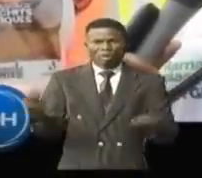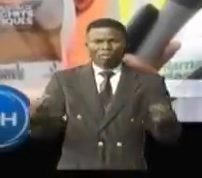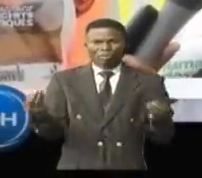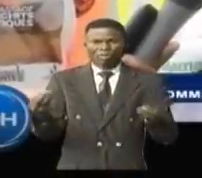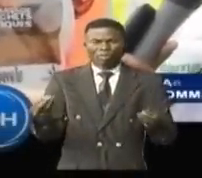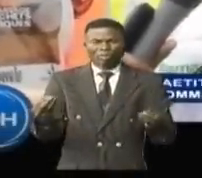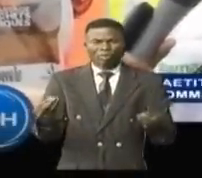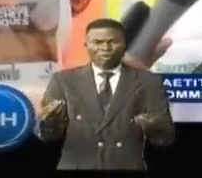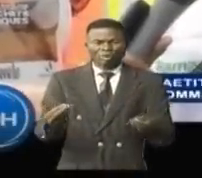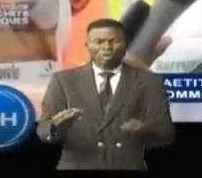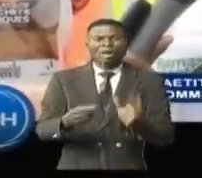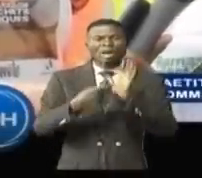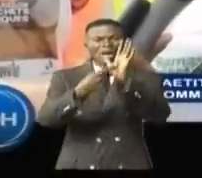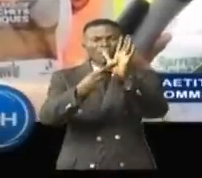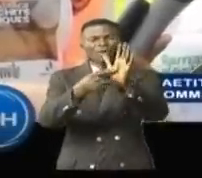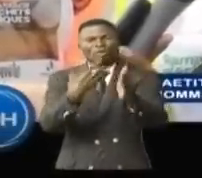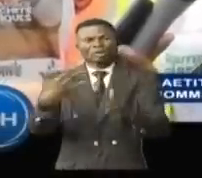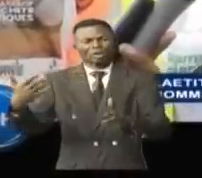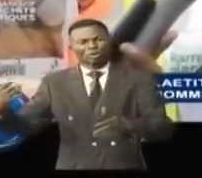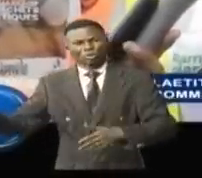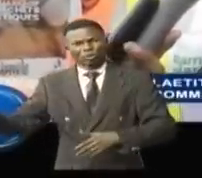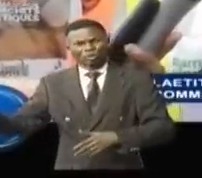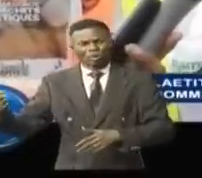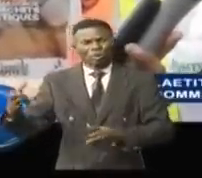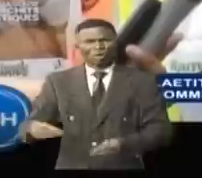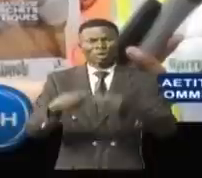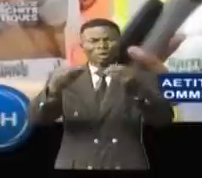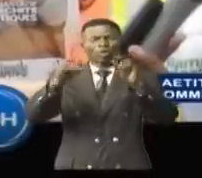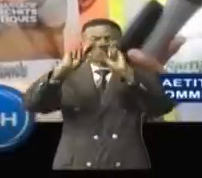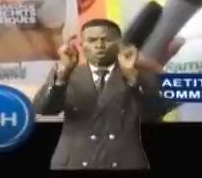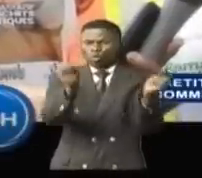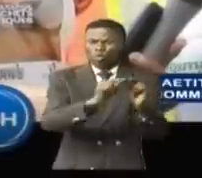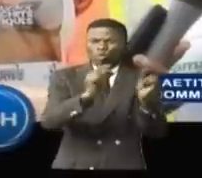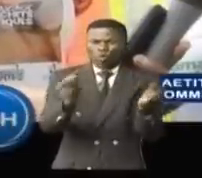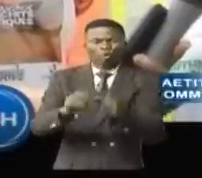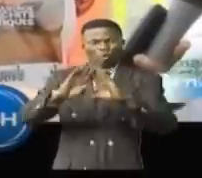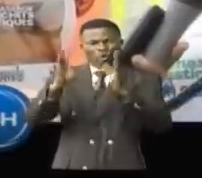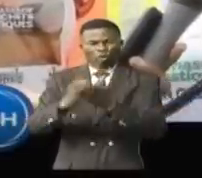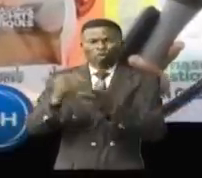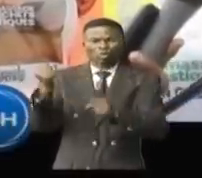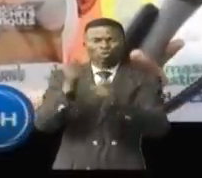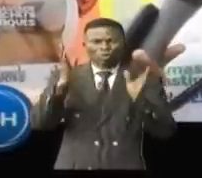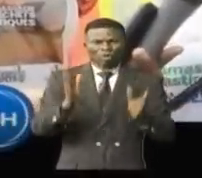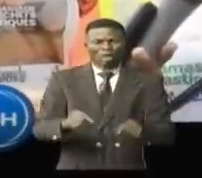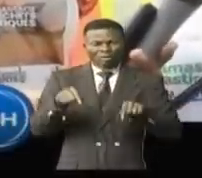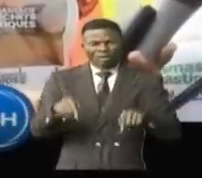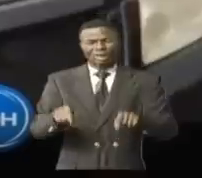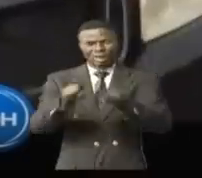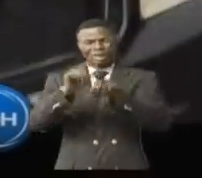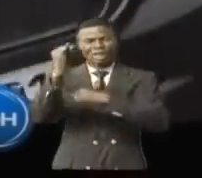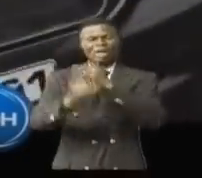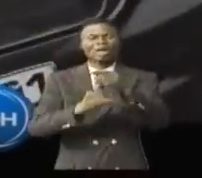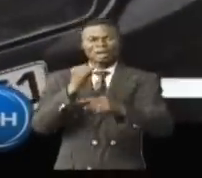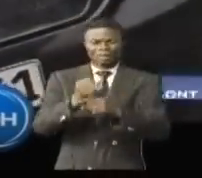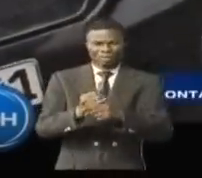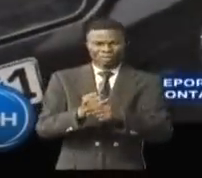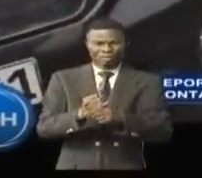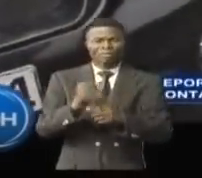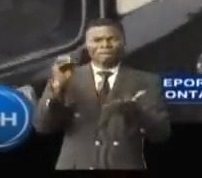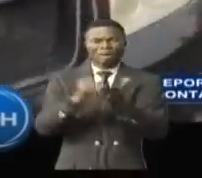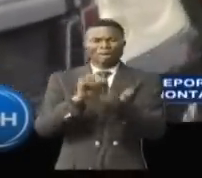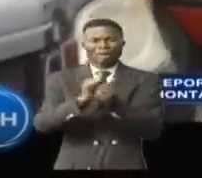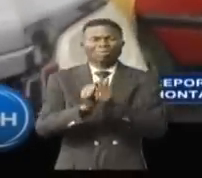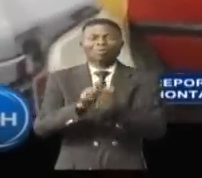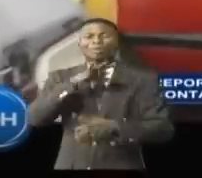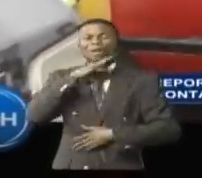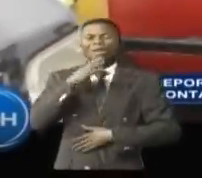faire des expositions, la mise surtout en réseau de tous ces acteurs autant locaux qu'internationaux. Outre la question de